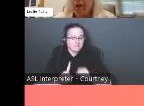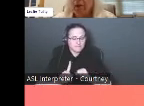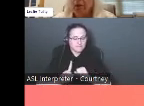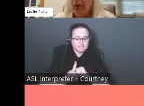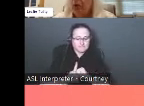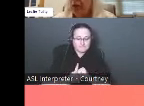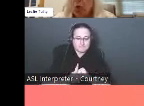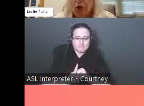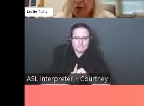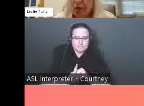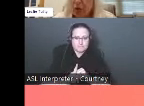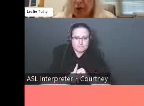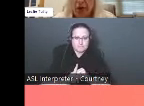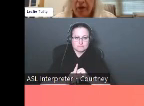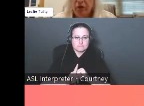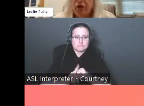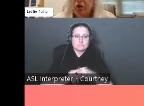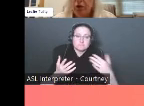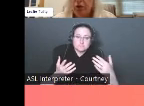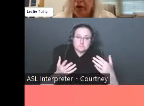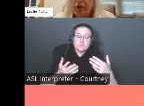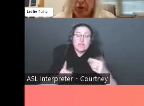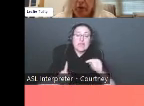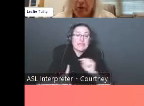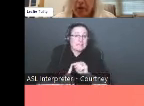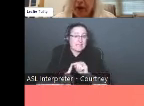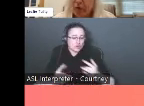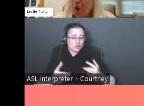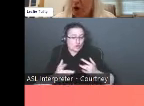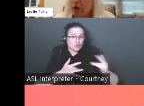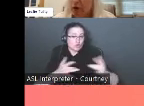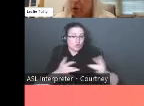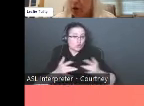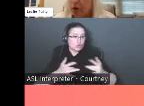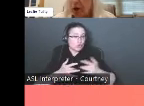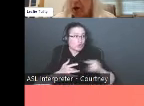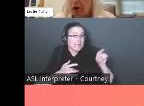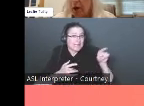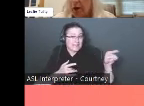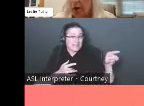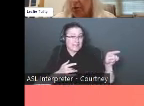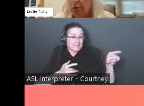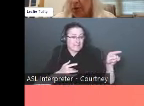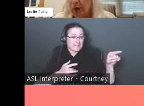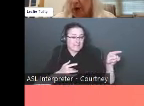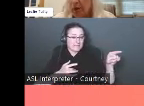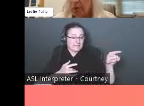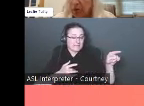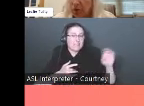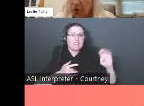conjugale. Potentiellement, certaines étaient préoccupées